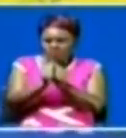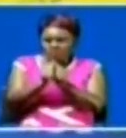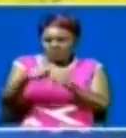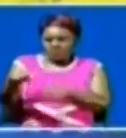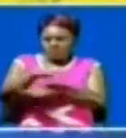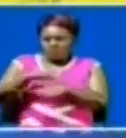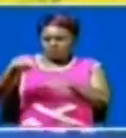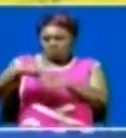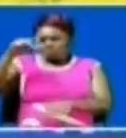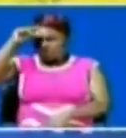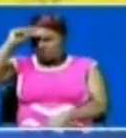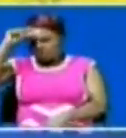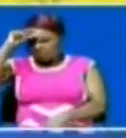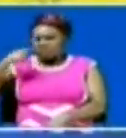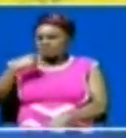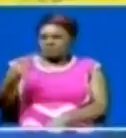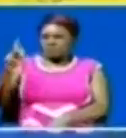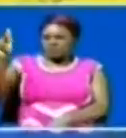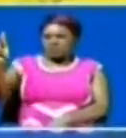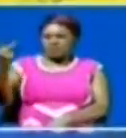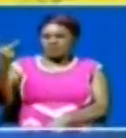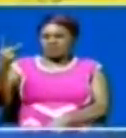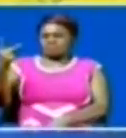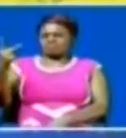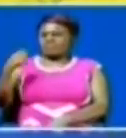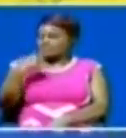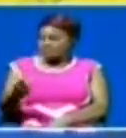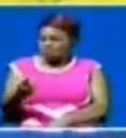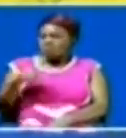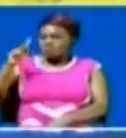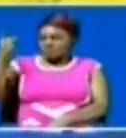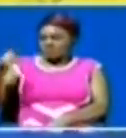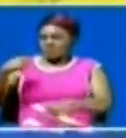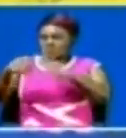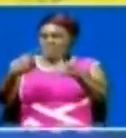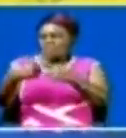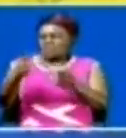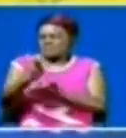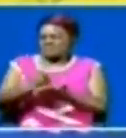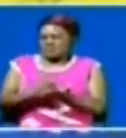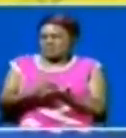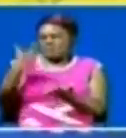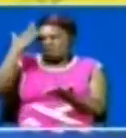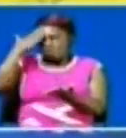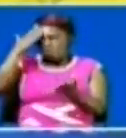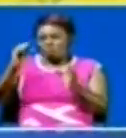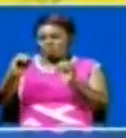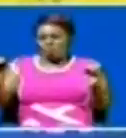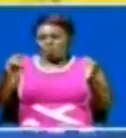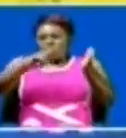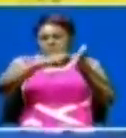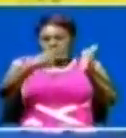serikali kuu, na kuambia Kenya taenda mbele sana. Isipokuwa wengine hawachajua